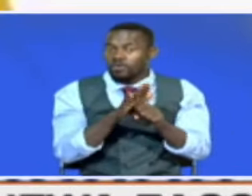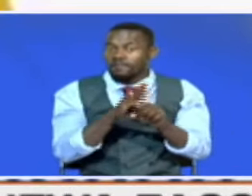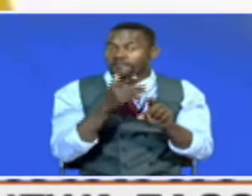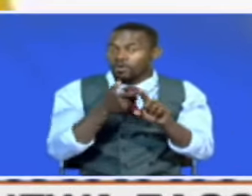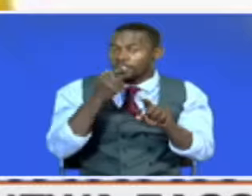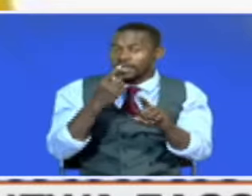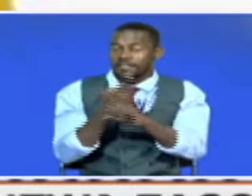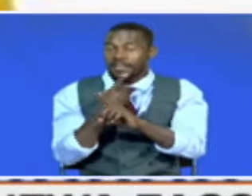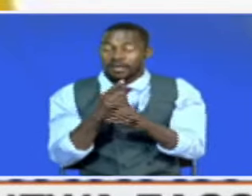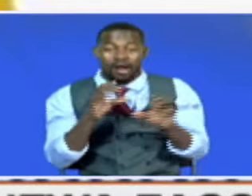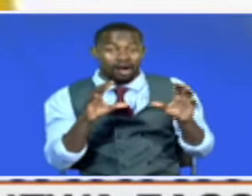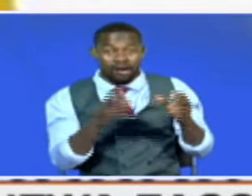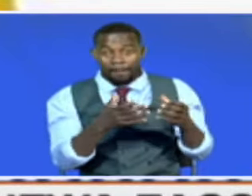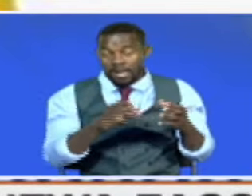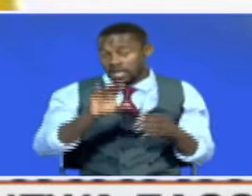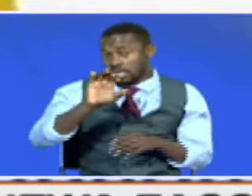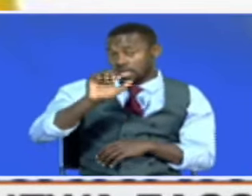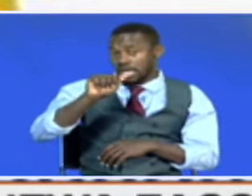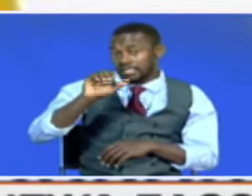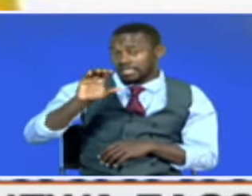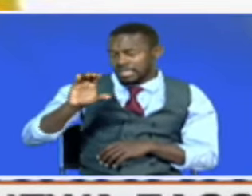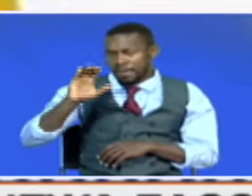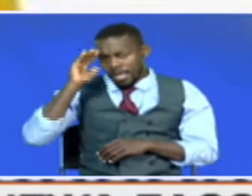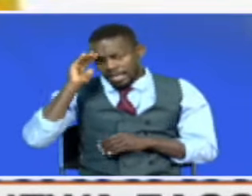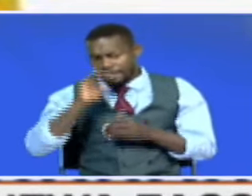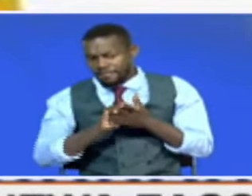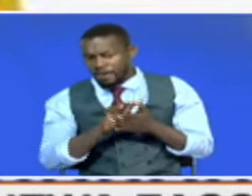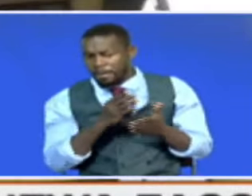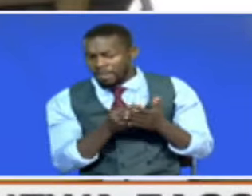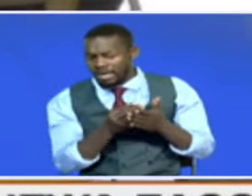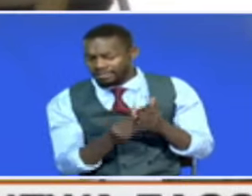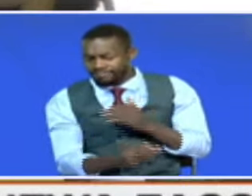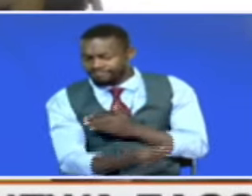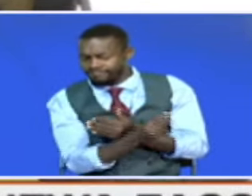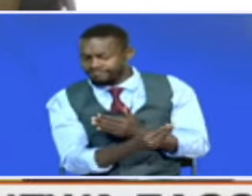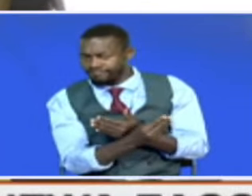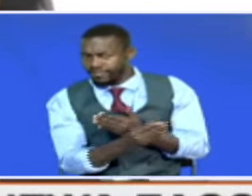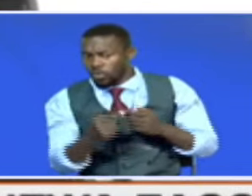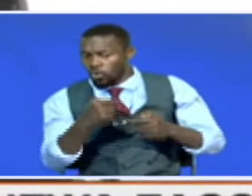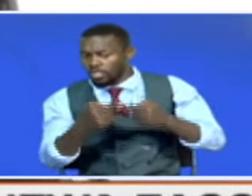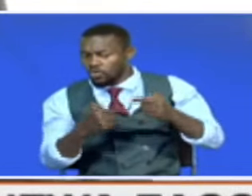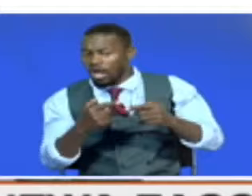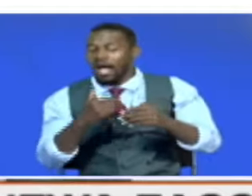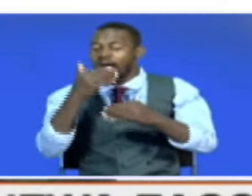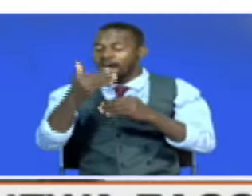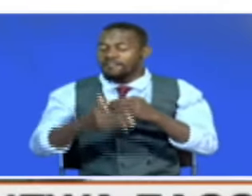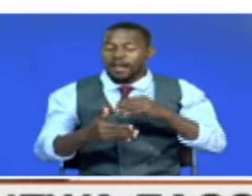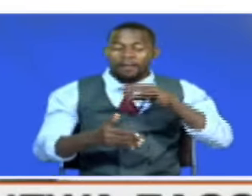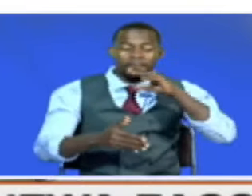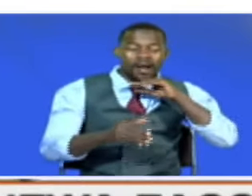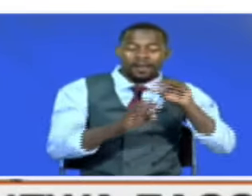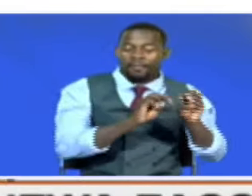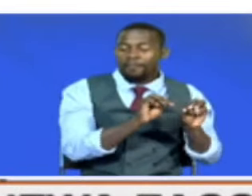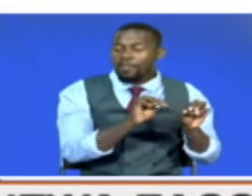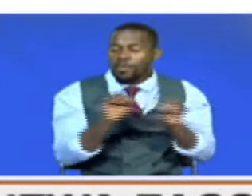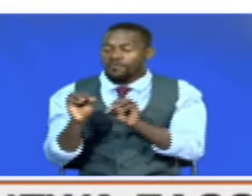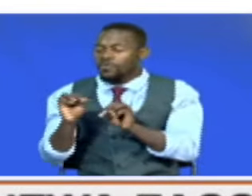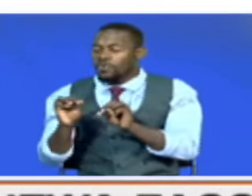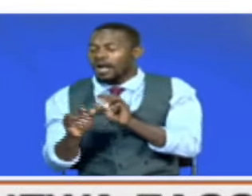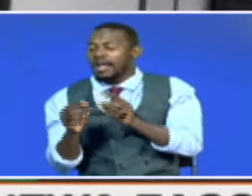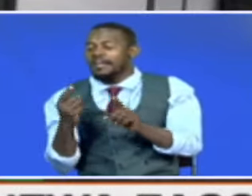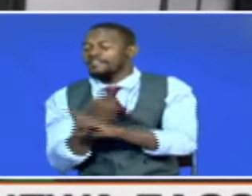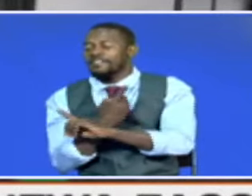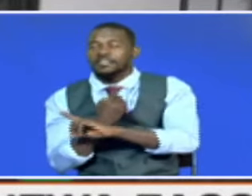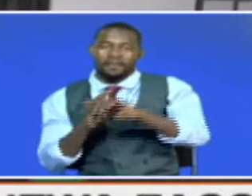ya EACC inaamini malipo haya haramu yaliendelea hata baada ya kuhamishwa katika nafasi yake ya